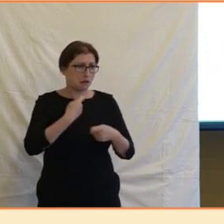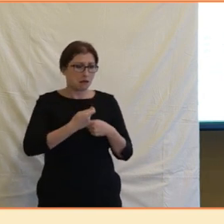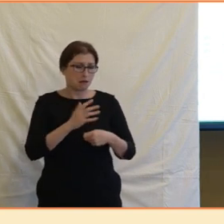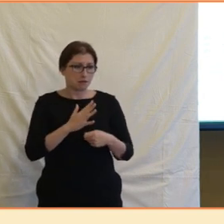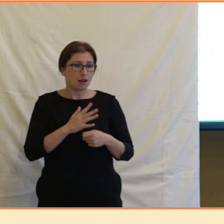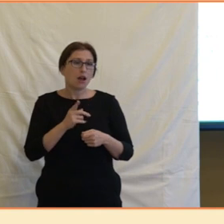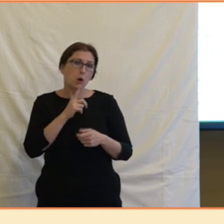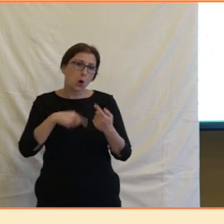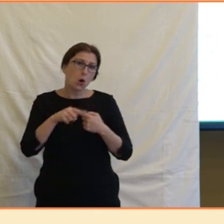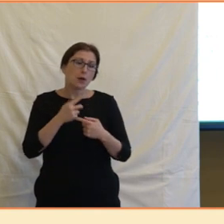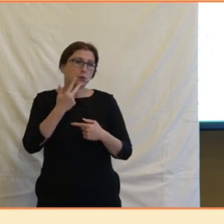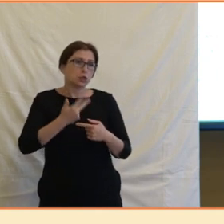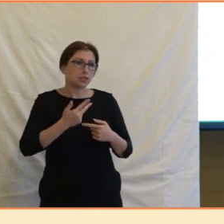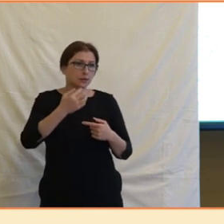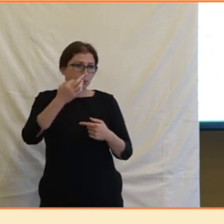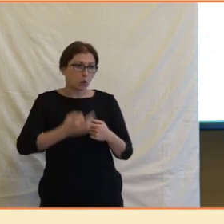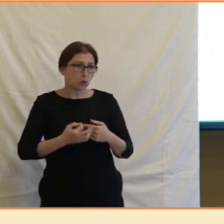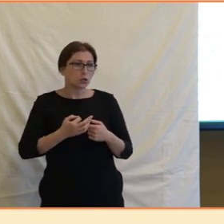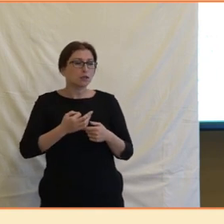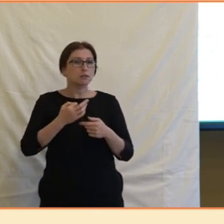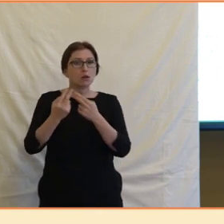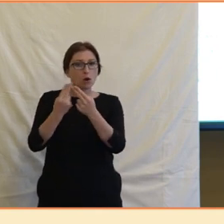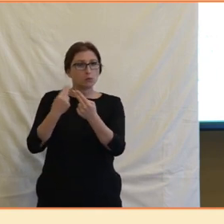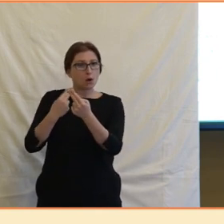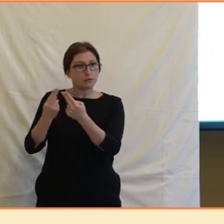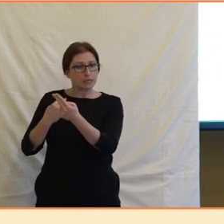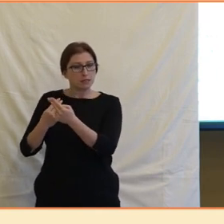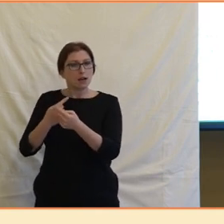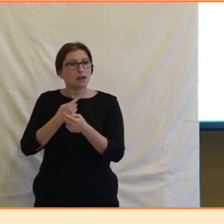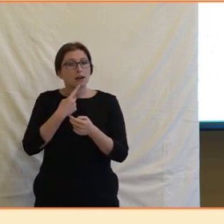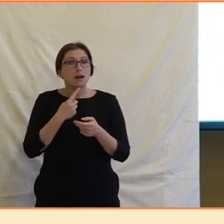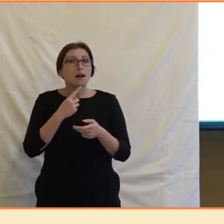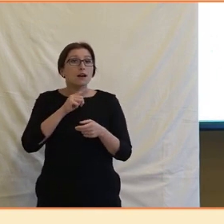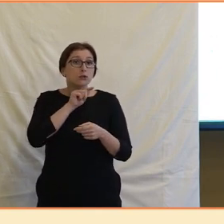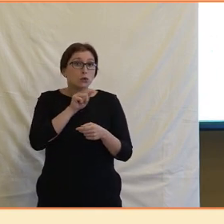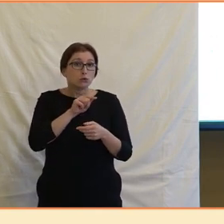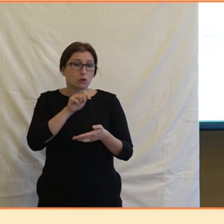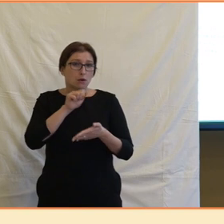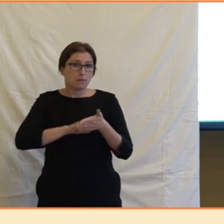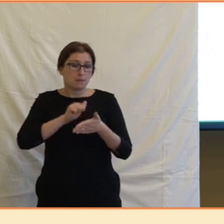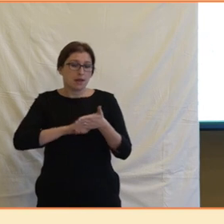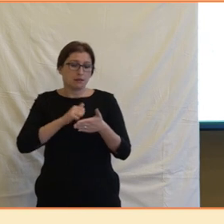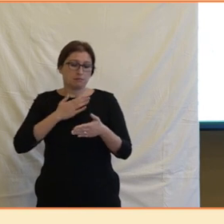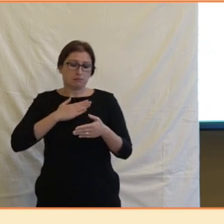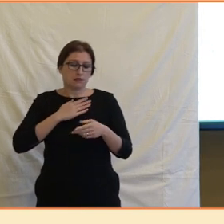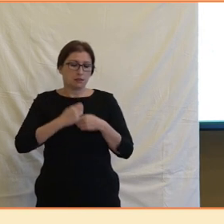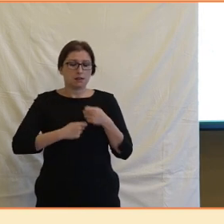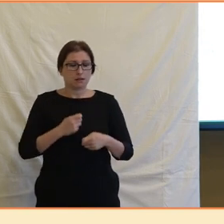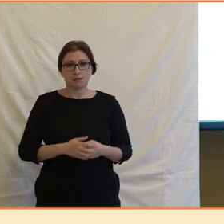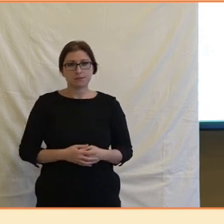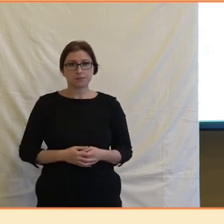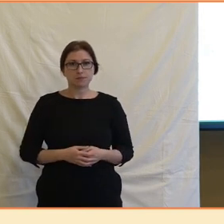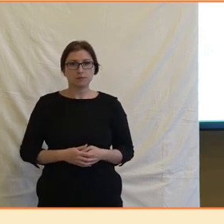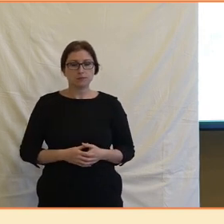že necelá třetina uživatelů nebo respondentů tvrdí, že k personalizaci nedochází.